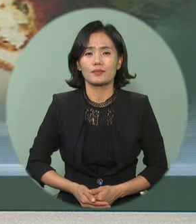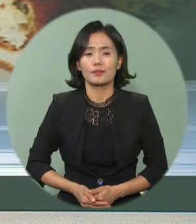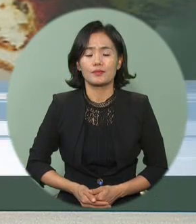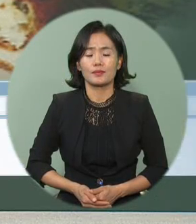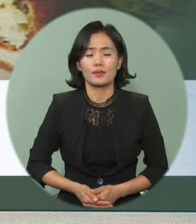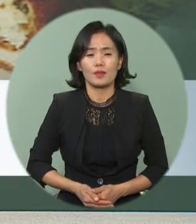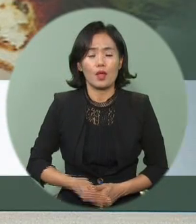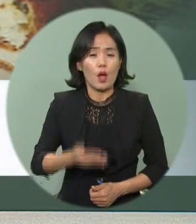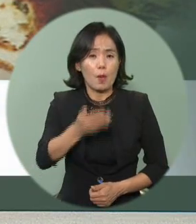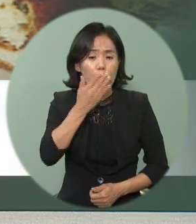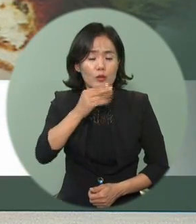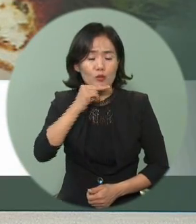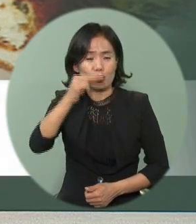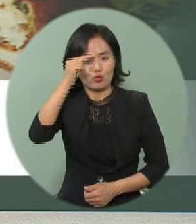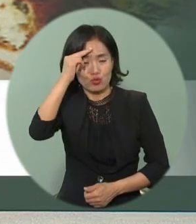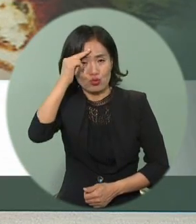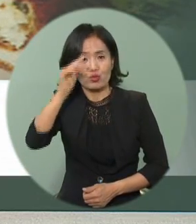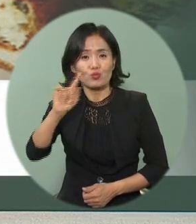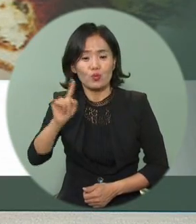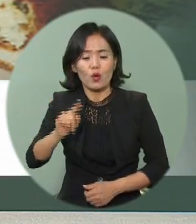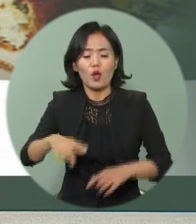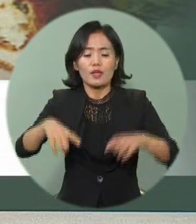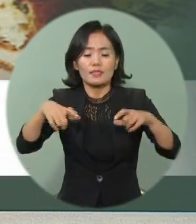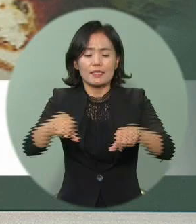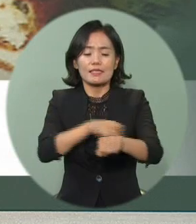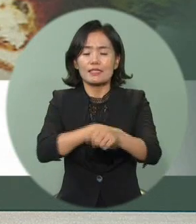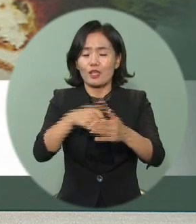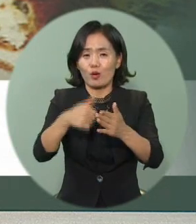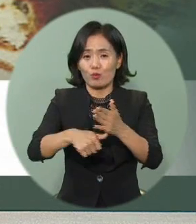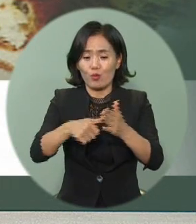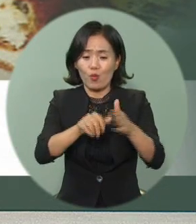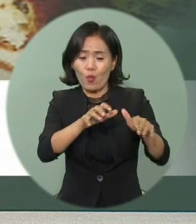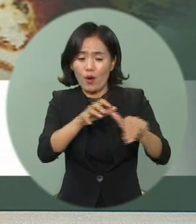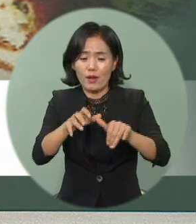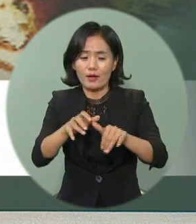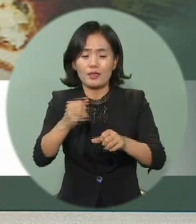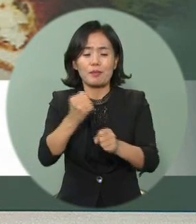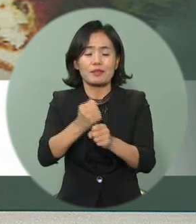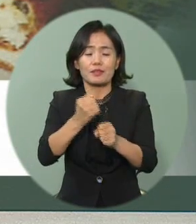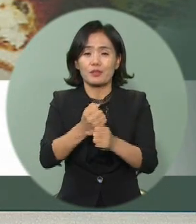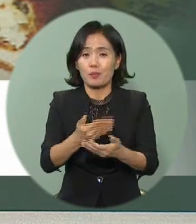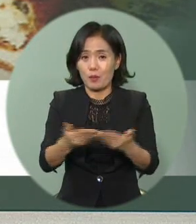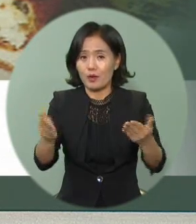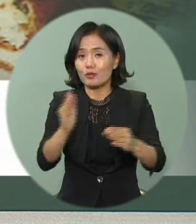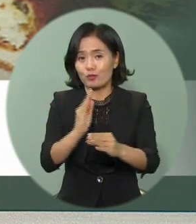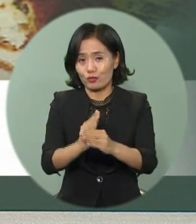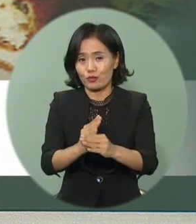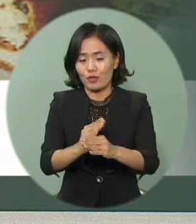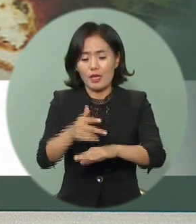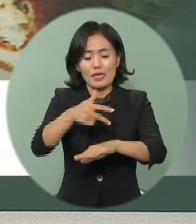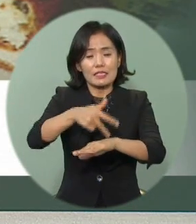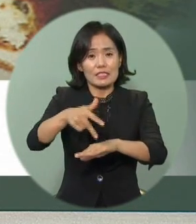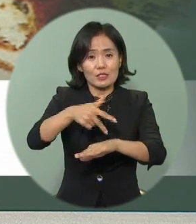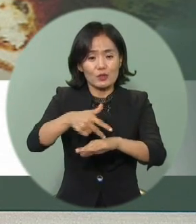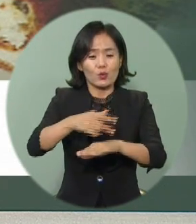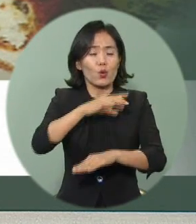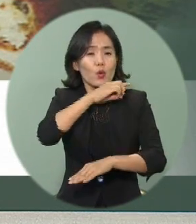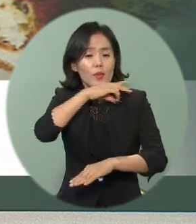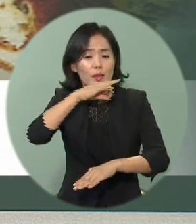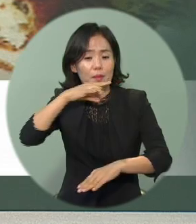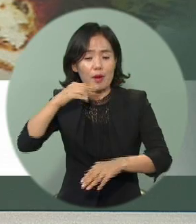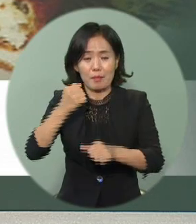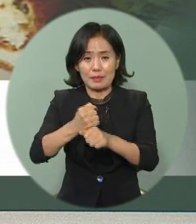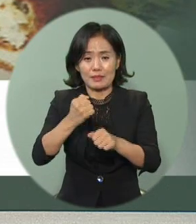식품과 주류 등 외식업계가 지역 특산물을 활용한 제품을 잇따라 선보이고 있습니다. 지난해 진도 특산물인 대파를